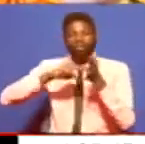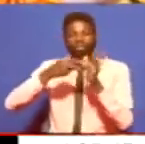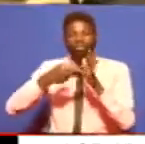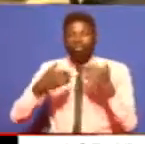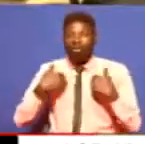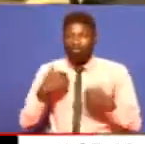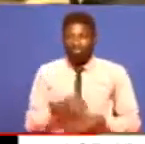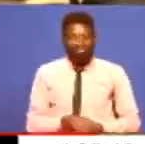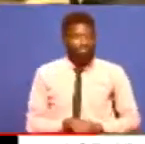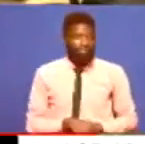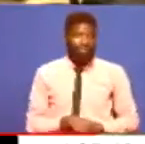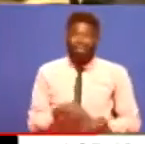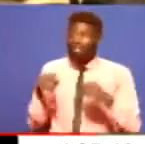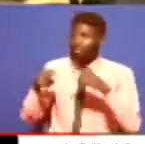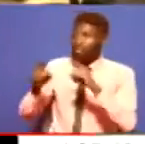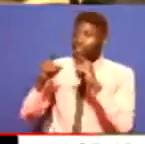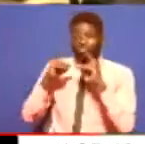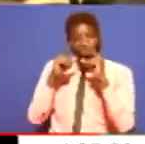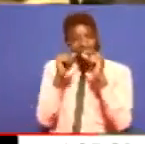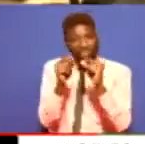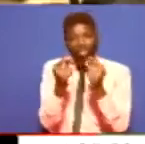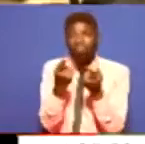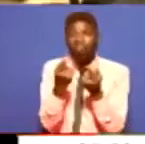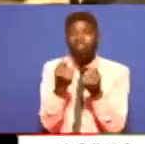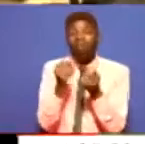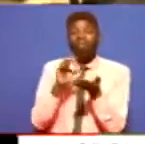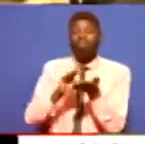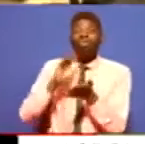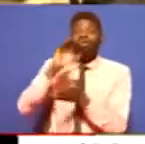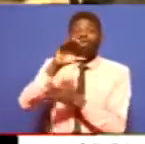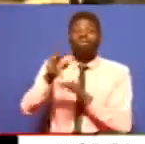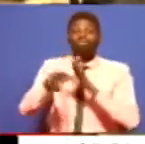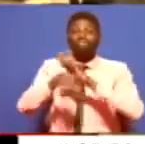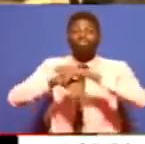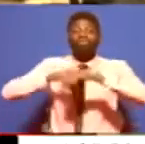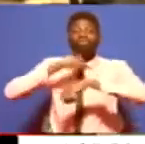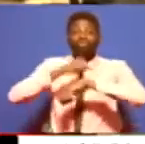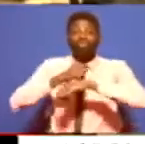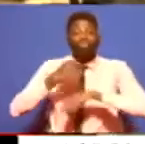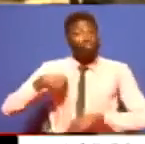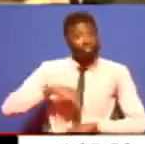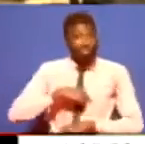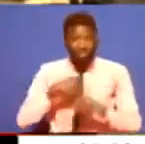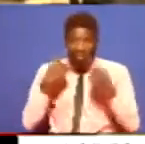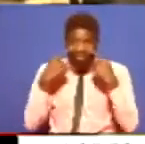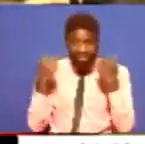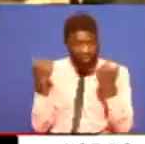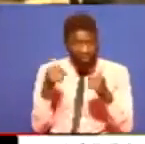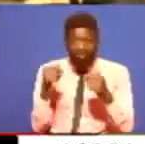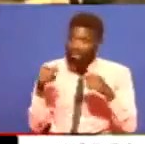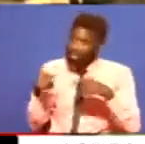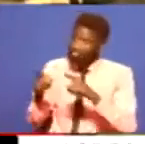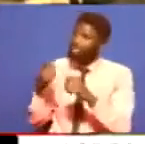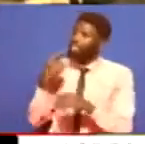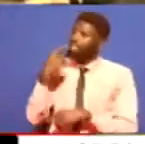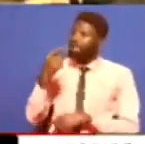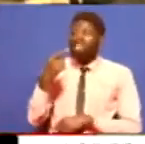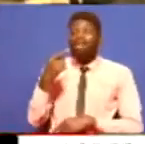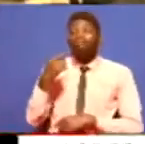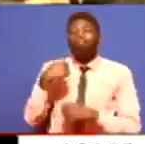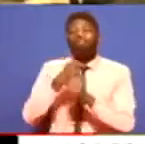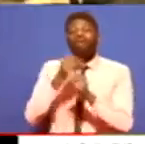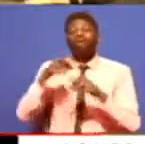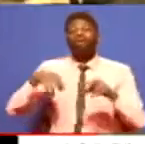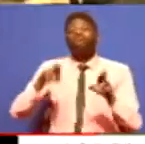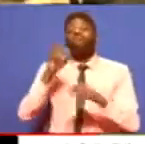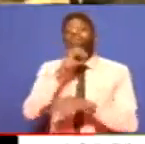Yesu ya primary school. Hatujaona tanduru, hiyo pesa imeenda wapi? Anasema ametengeneza barabara na Yesu, na mimi niko na Yesu, na hapa ndio nimezaliwa na ndugu. Hakuna kitu